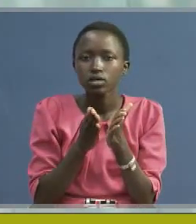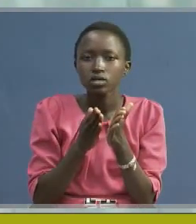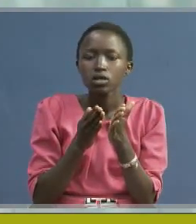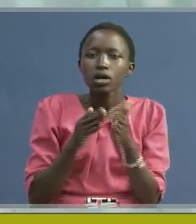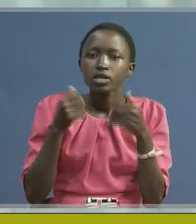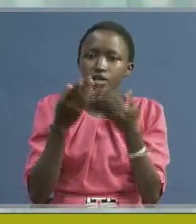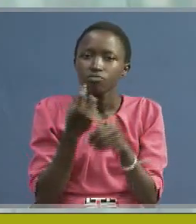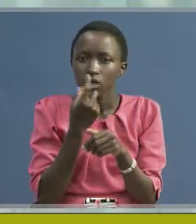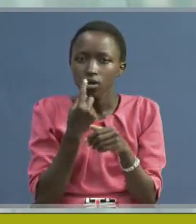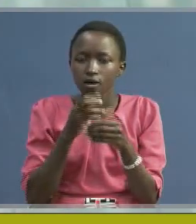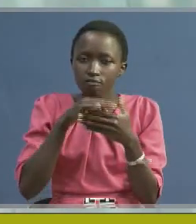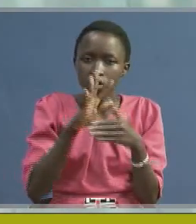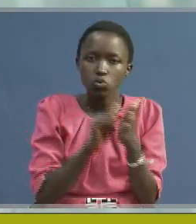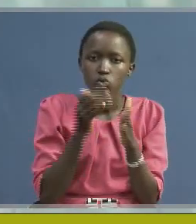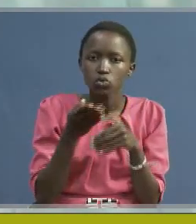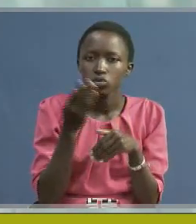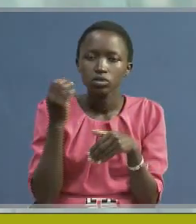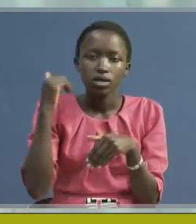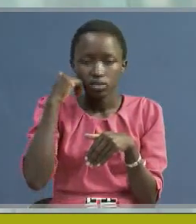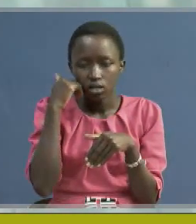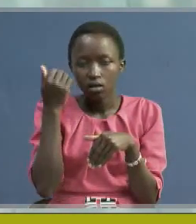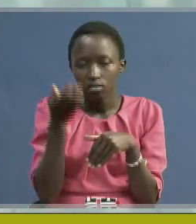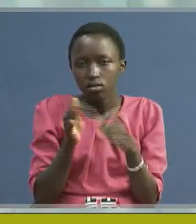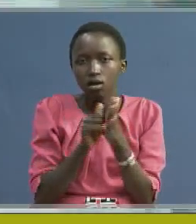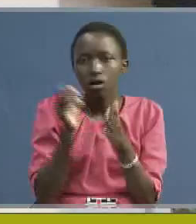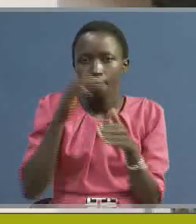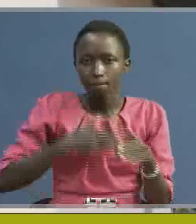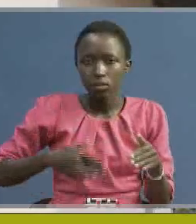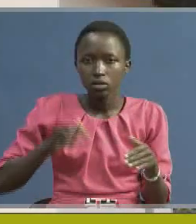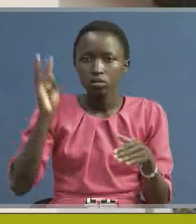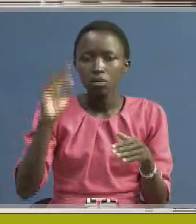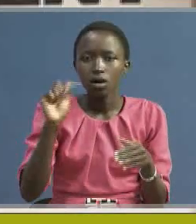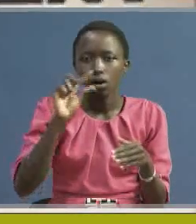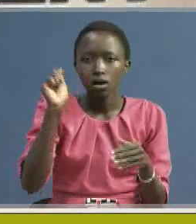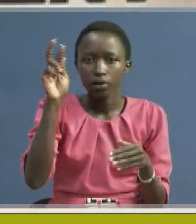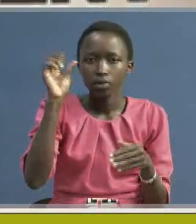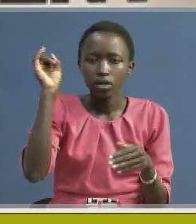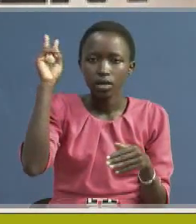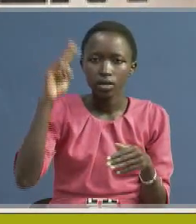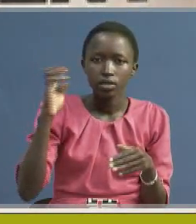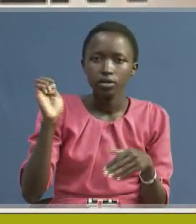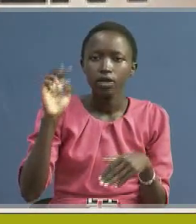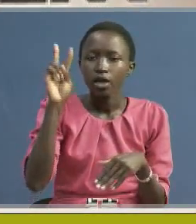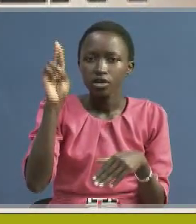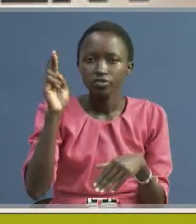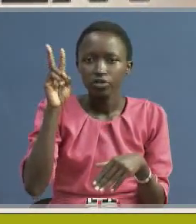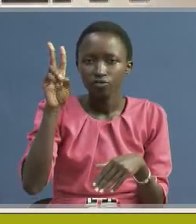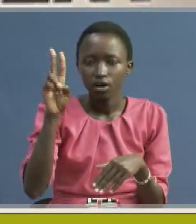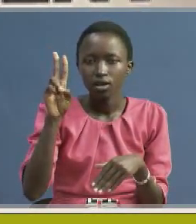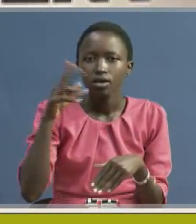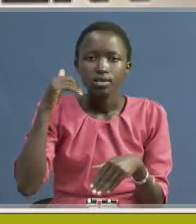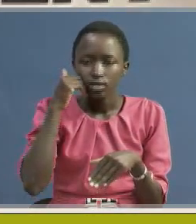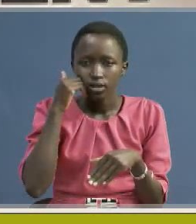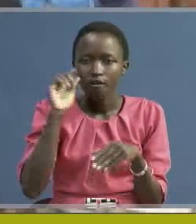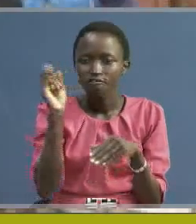kutibu mifugo kupata uwepo wa ugonjwa huu Malindi na Magarini. Homa ya Rift Valley kwanza iliripotiwa